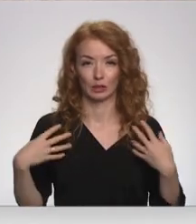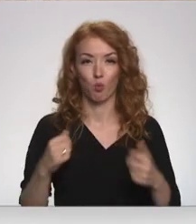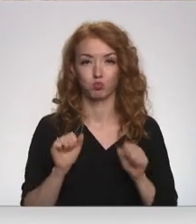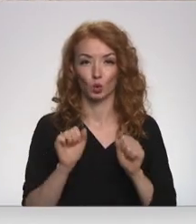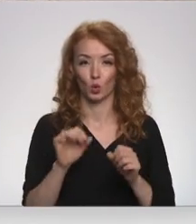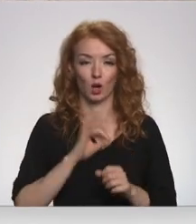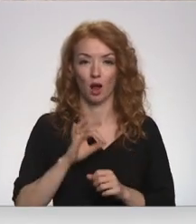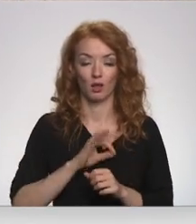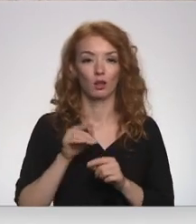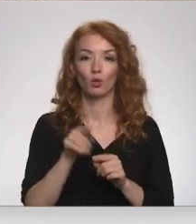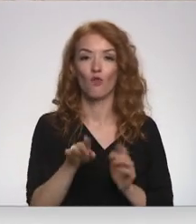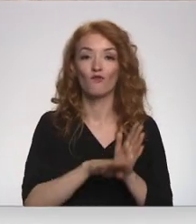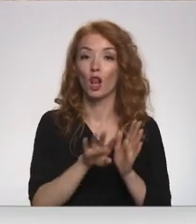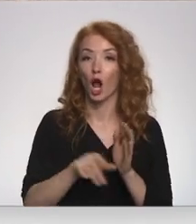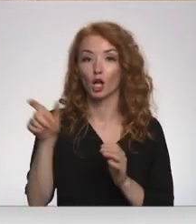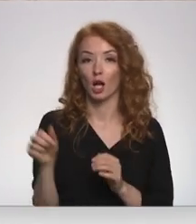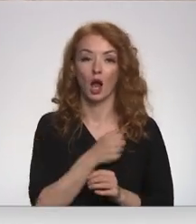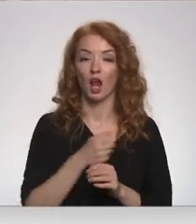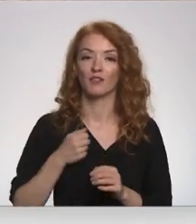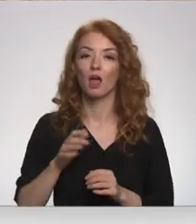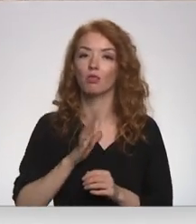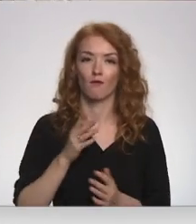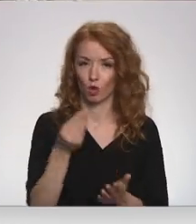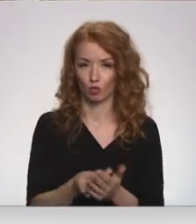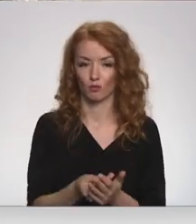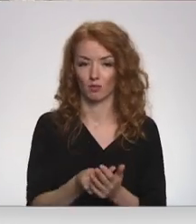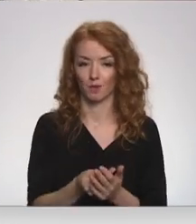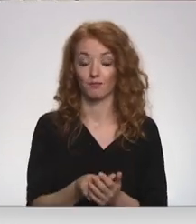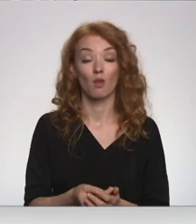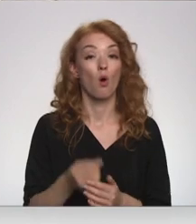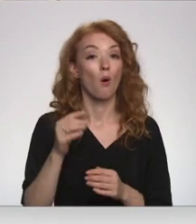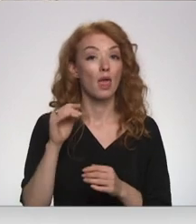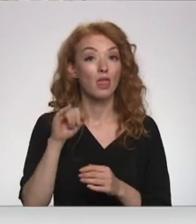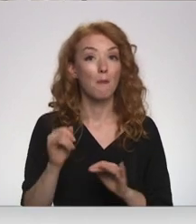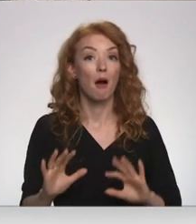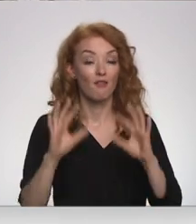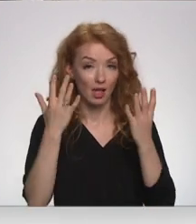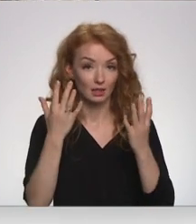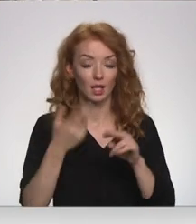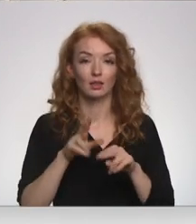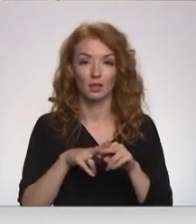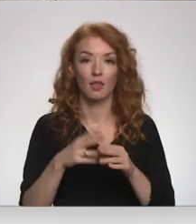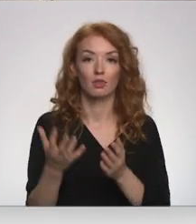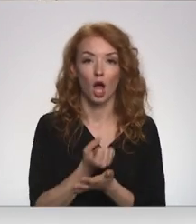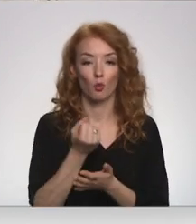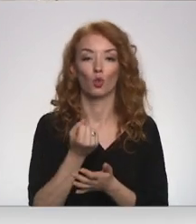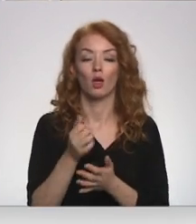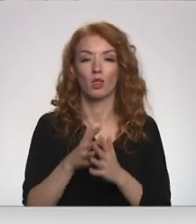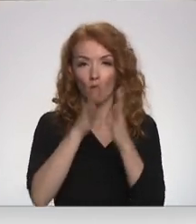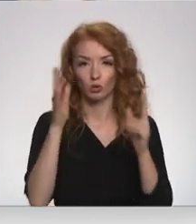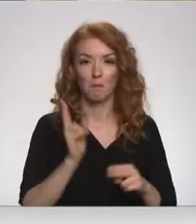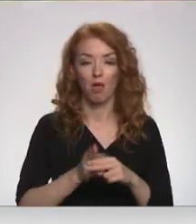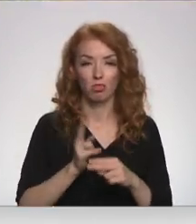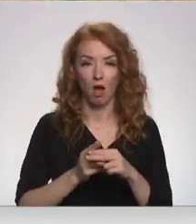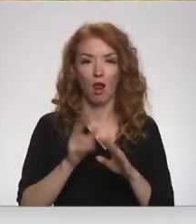Tas nebija kaut kas tāds, ko parastais karavīrs varēja atļauties tajā laikā. Labākajā gadījumā, ja paveicās, tika klāt pie pietiekami daudz metāla,